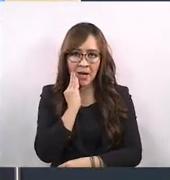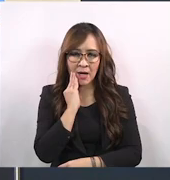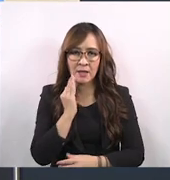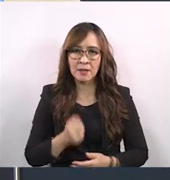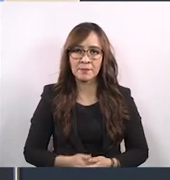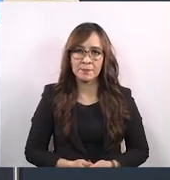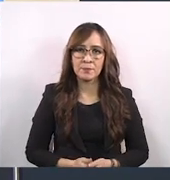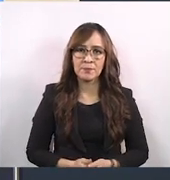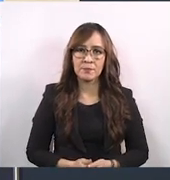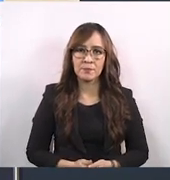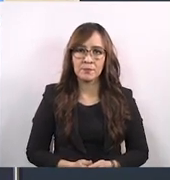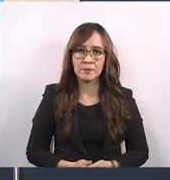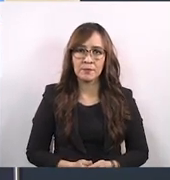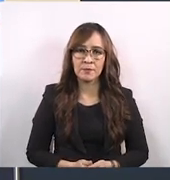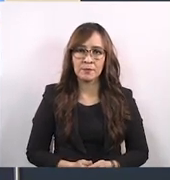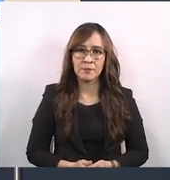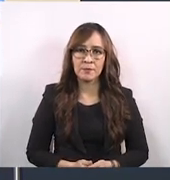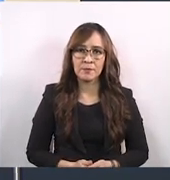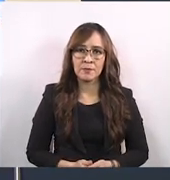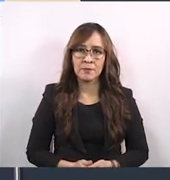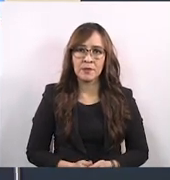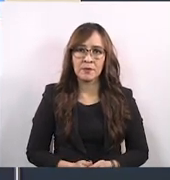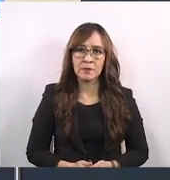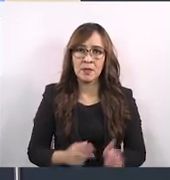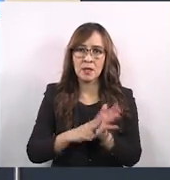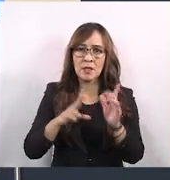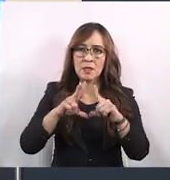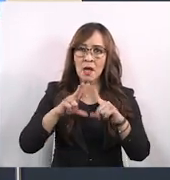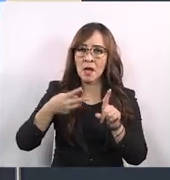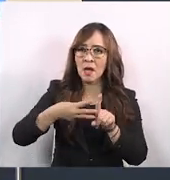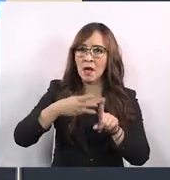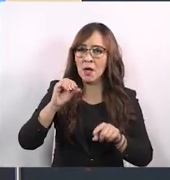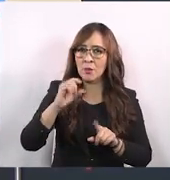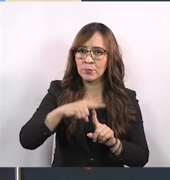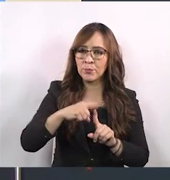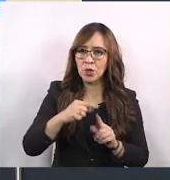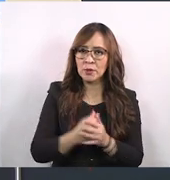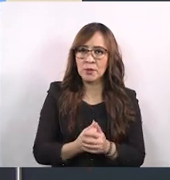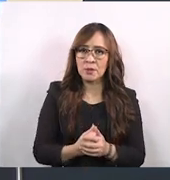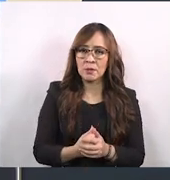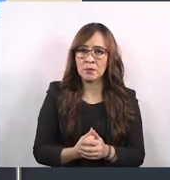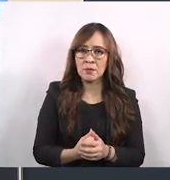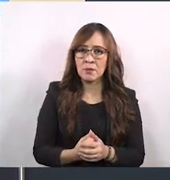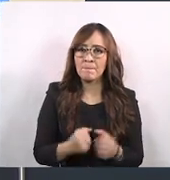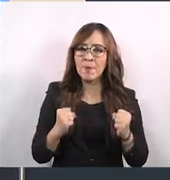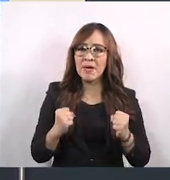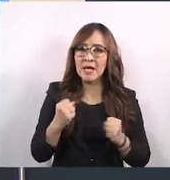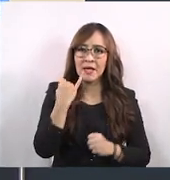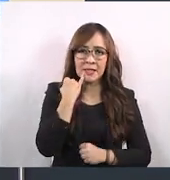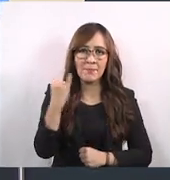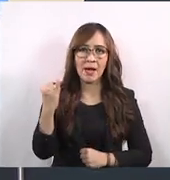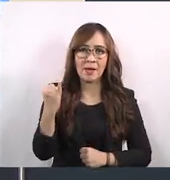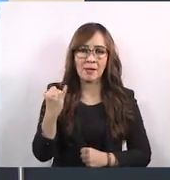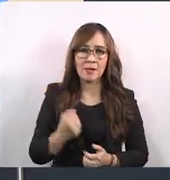nabot Hai pegang Iman begitu luar biasa pegawai keyakinan pegang Apa itu sudah percayakan dan tidak mau